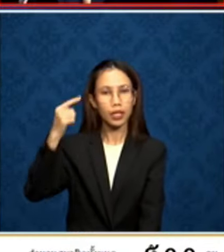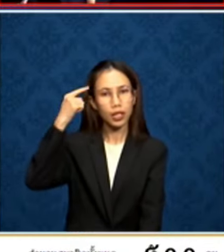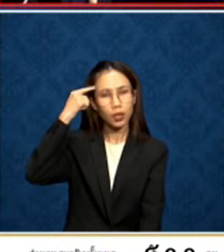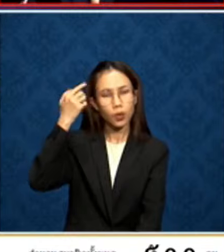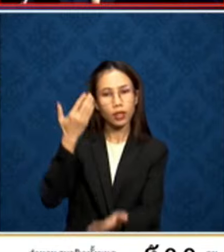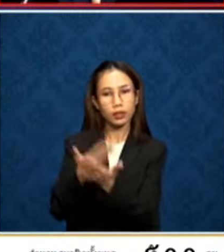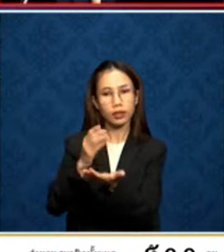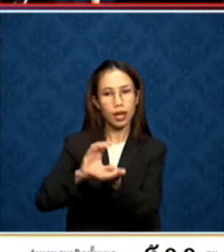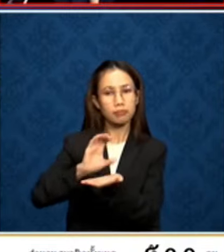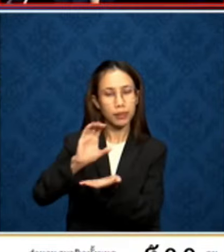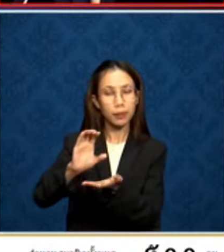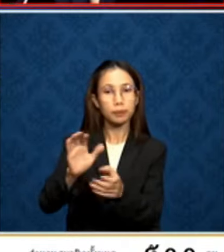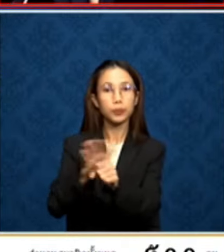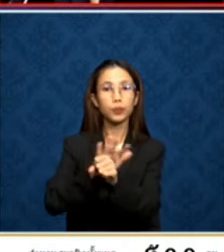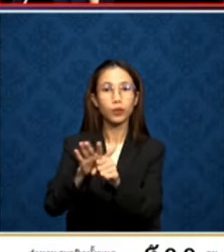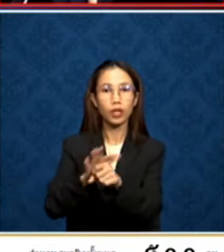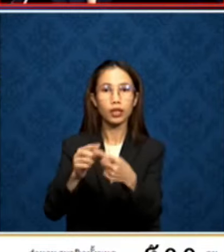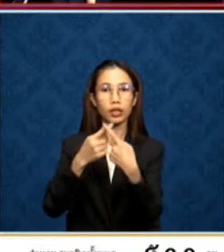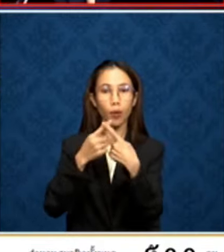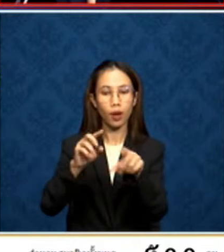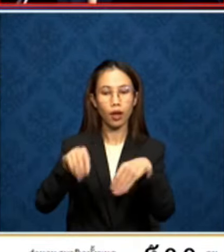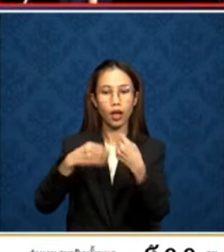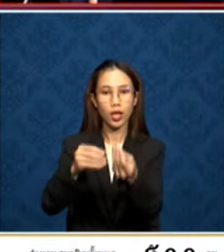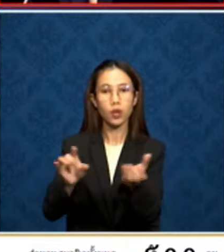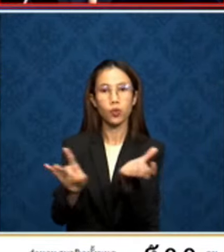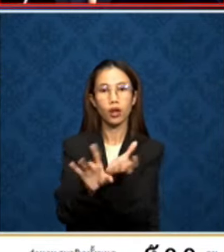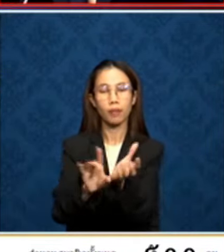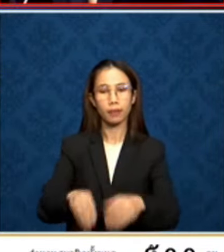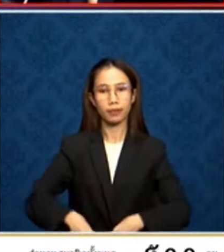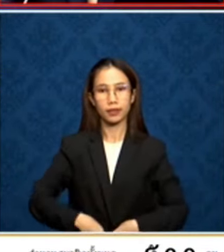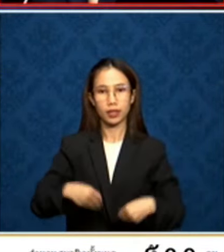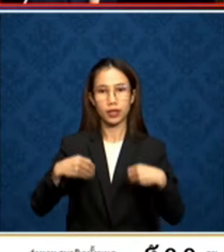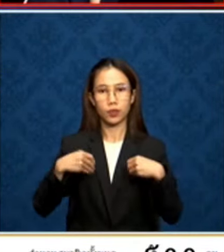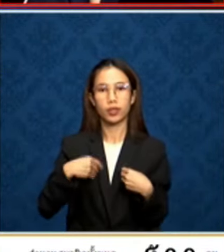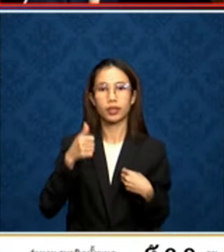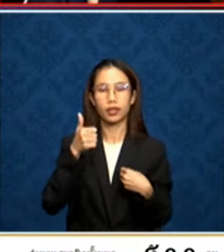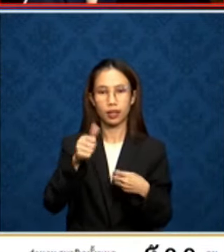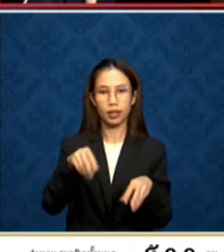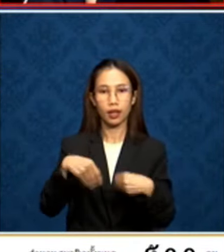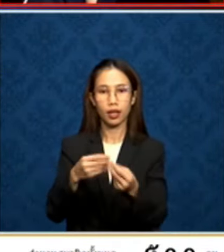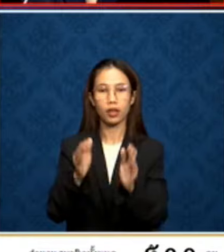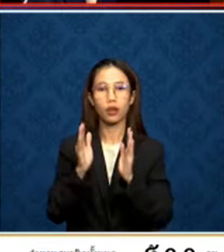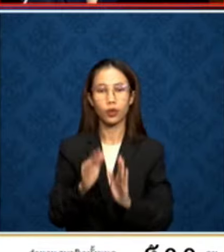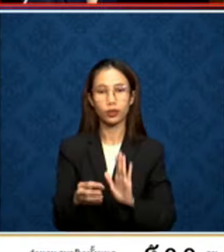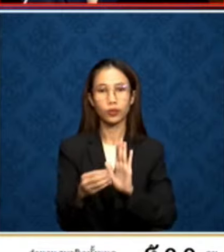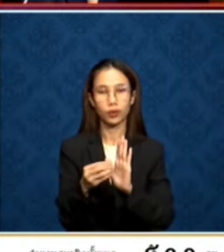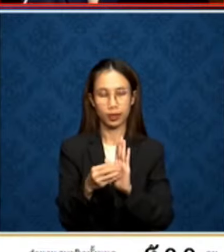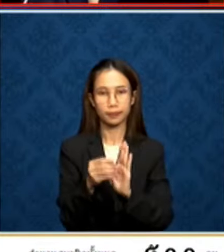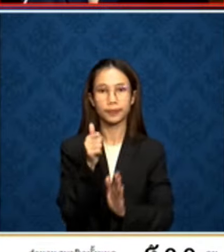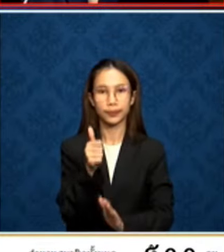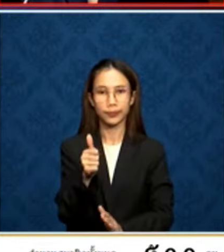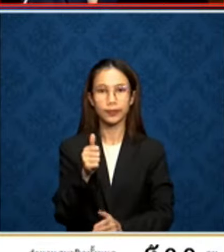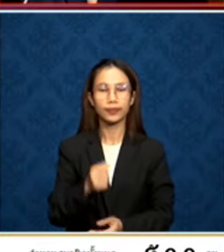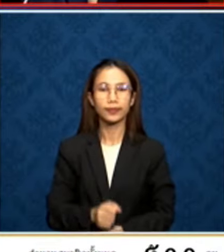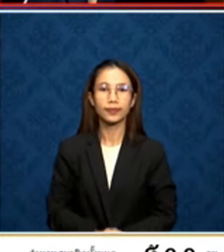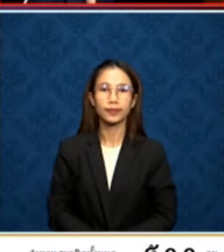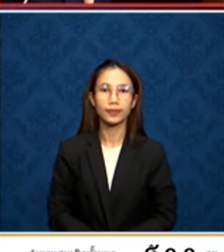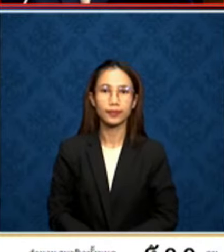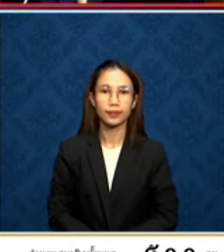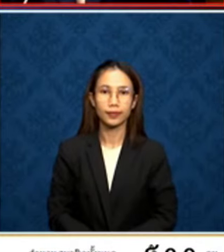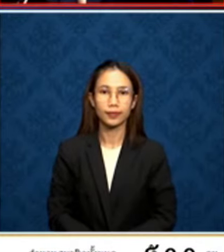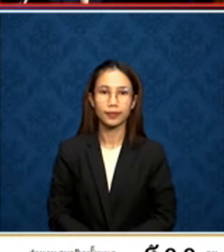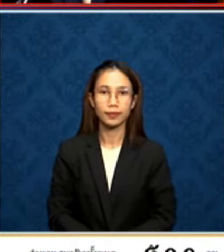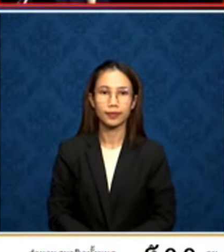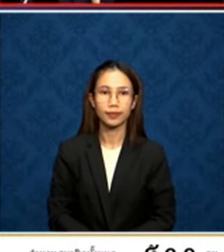ประมาณไม่มากนะคะแต่สามารถสร้างคุณภาพชีวิตที่ดีให้กับพี่น้องประชาชนได้จำนวนมากอย่างที่